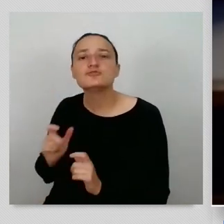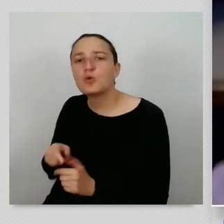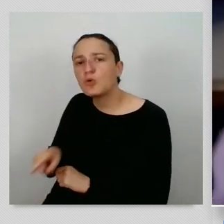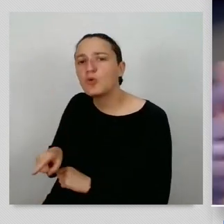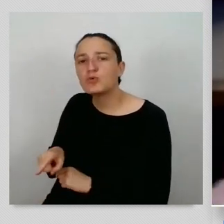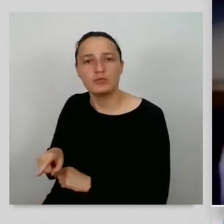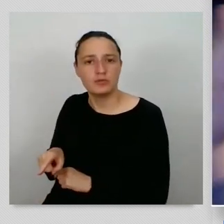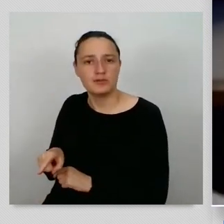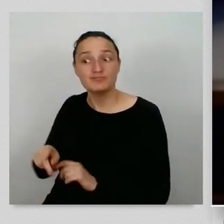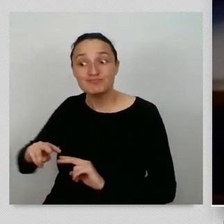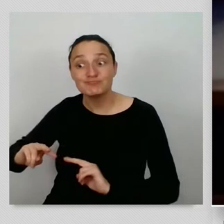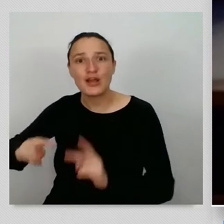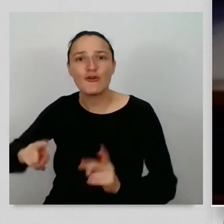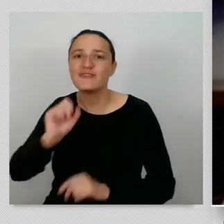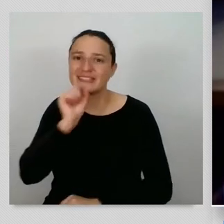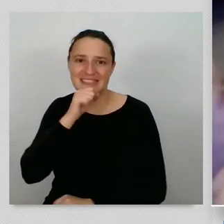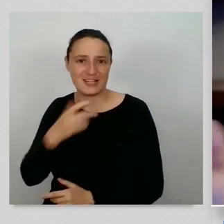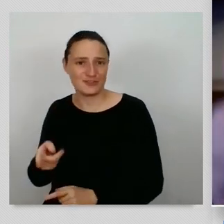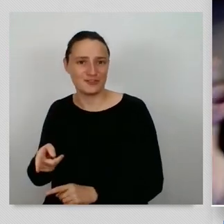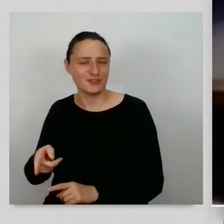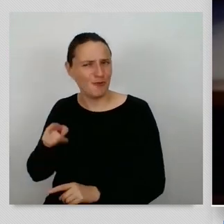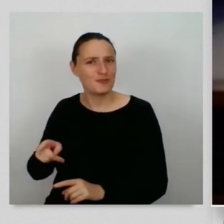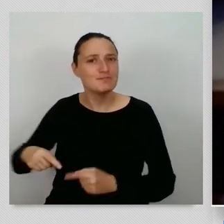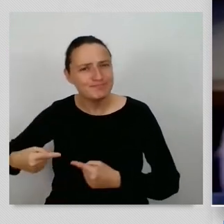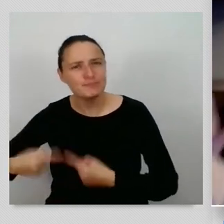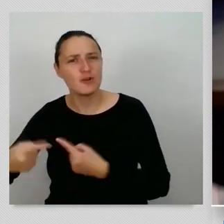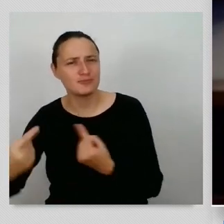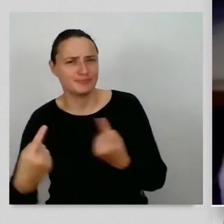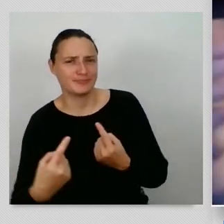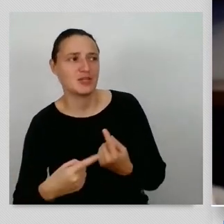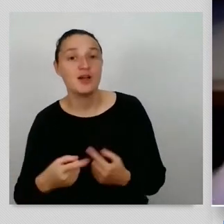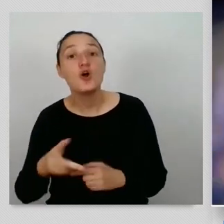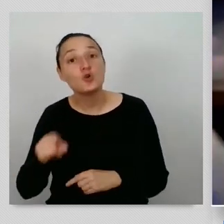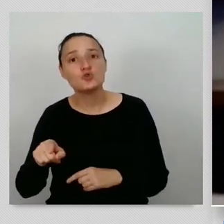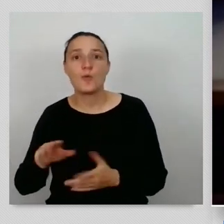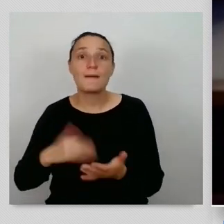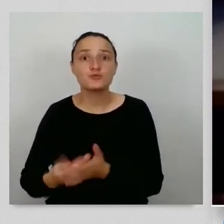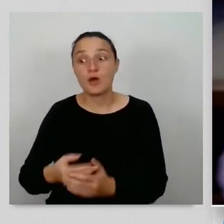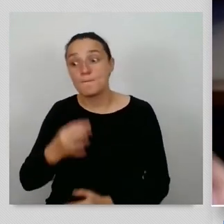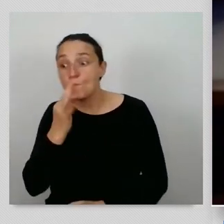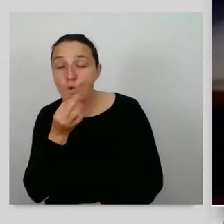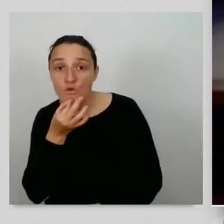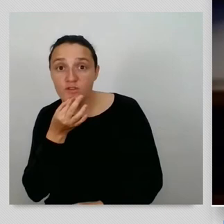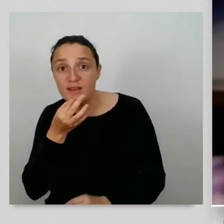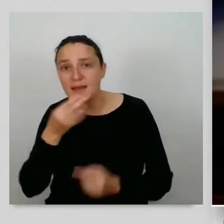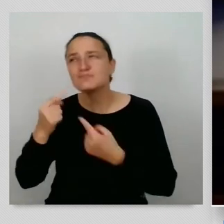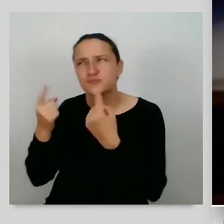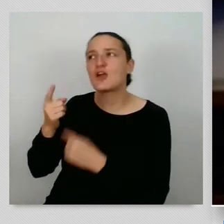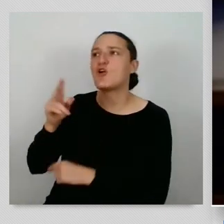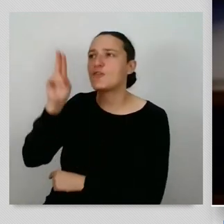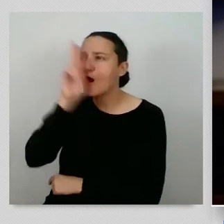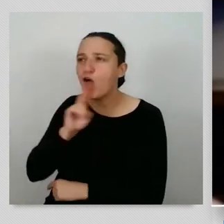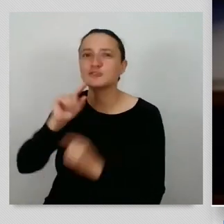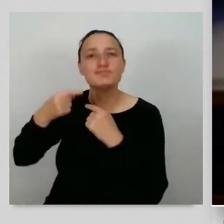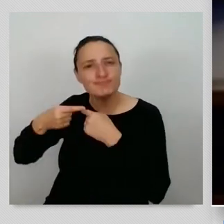oni też przekonywali starszych. To znaczy, żeby oni stali się takim głosem przekonywania swoich rodziców, dziadków do tego, że nie ma innego